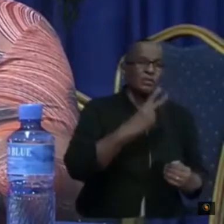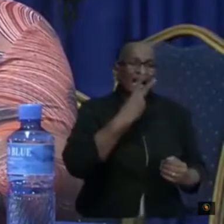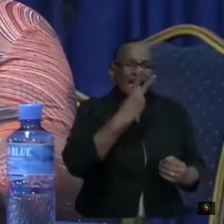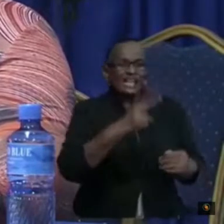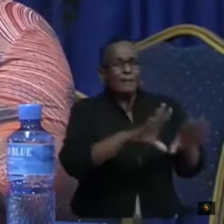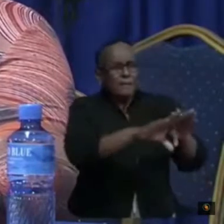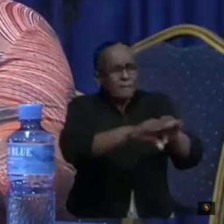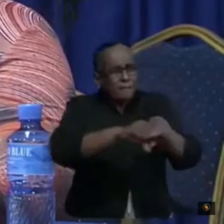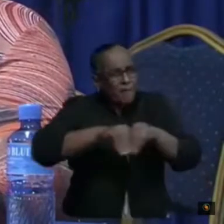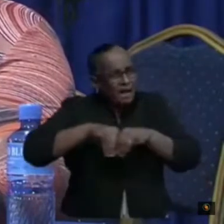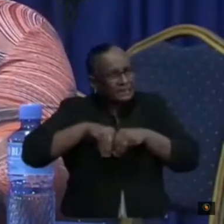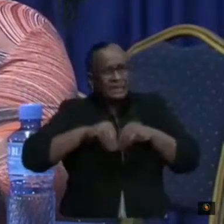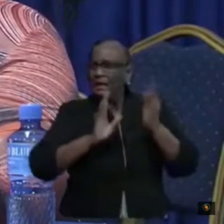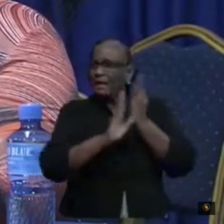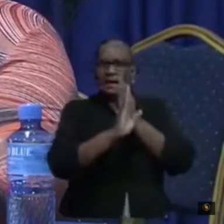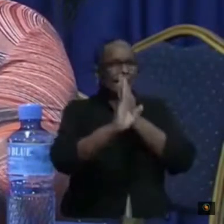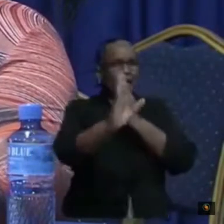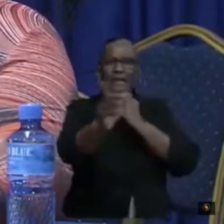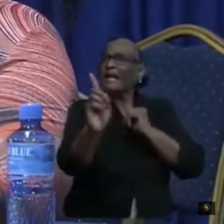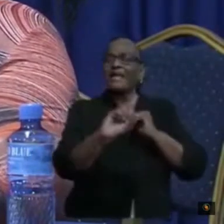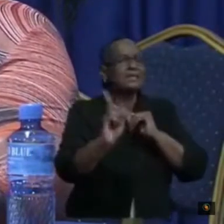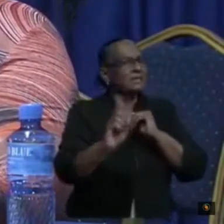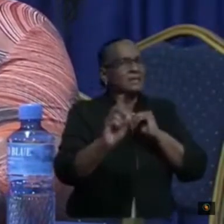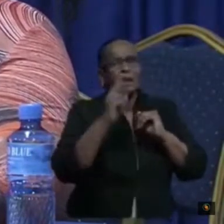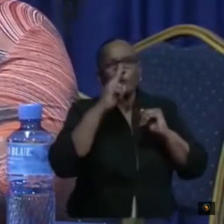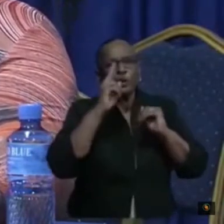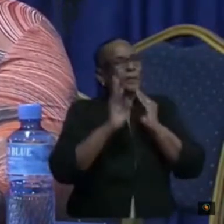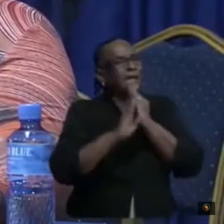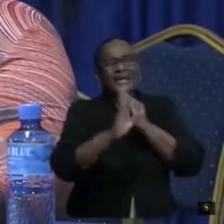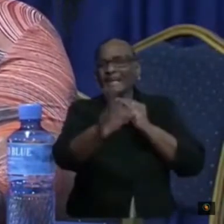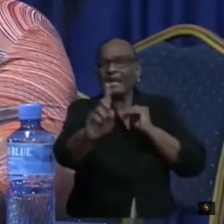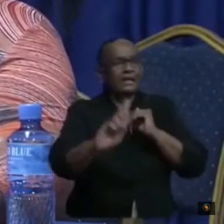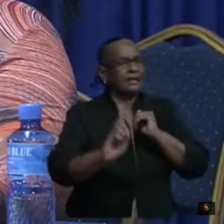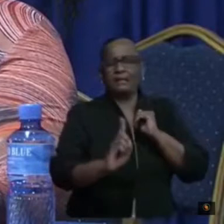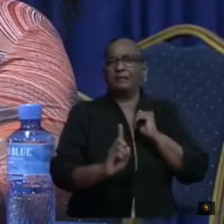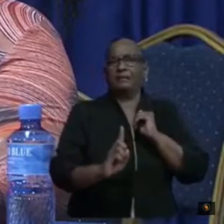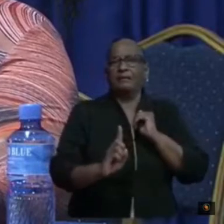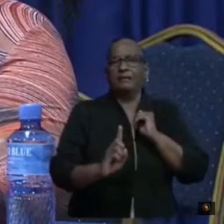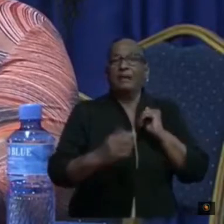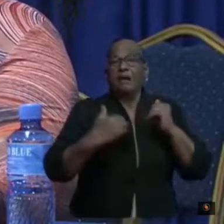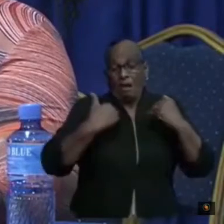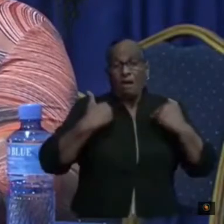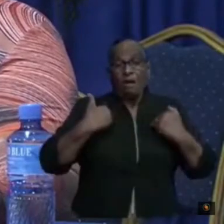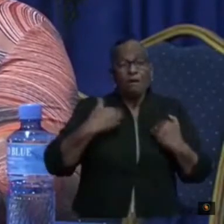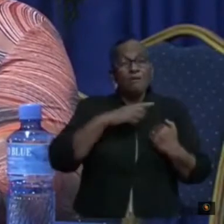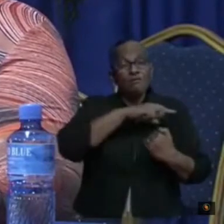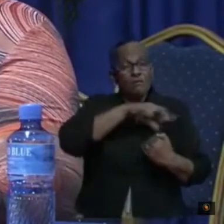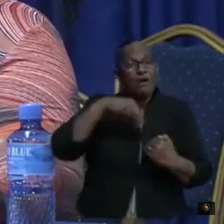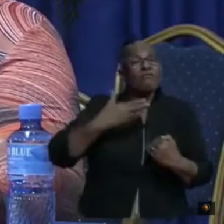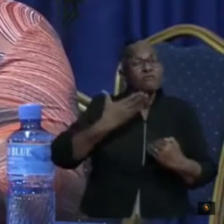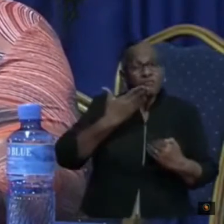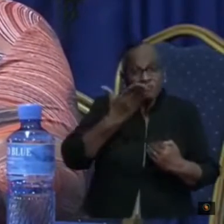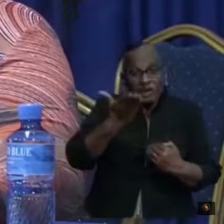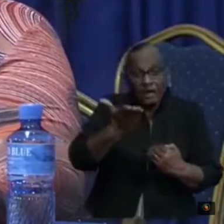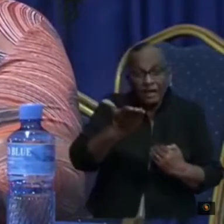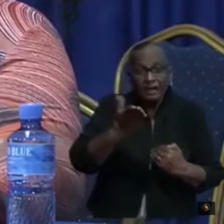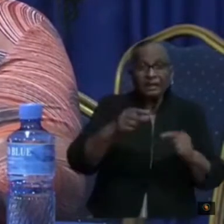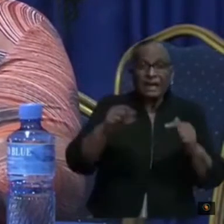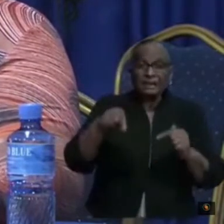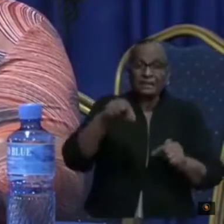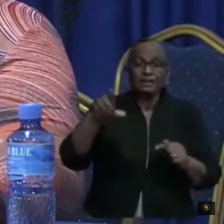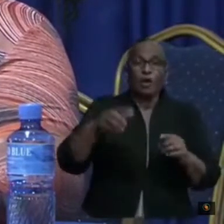treffen dat er geen rijvorming kan ontstaan. Wij vragen dus ook dat er